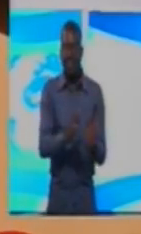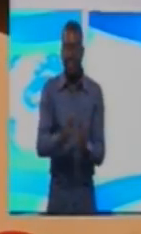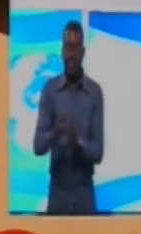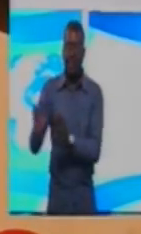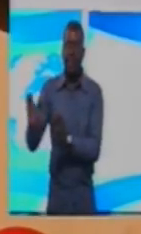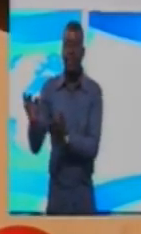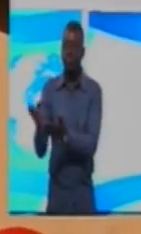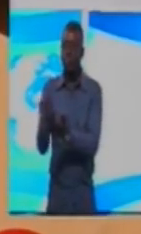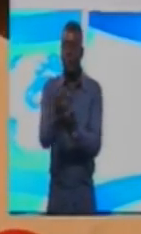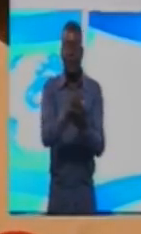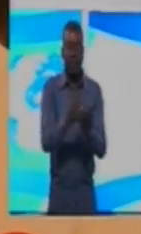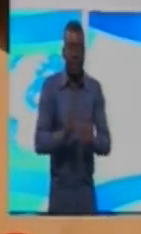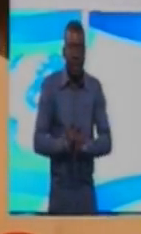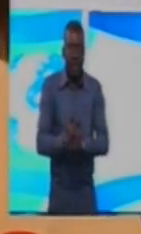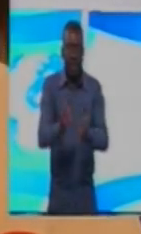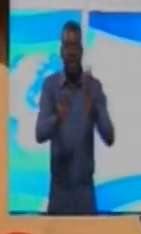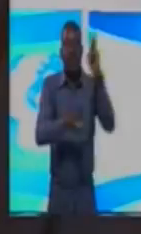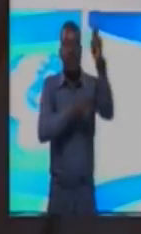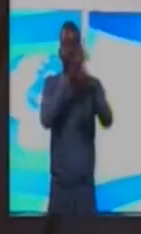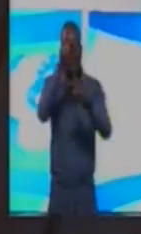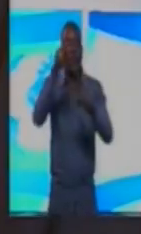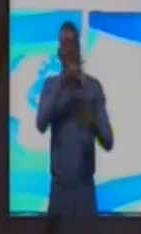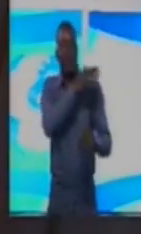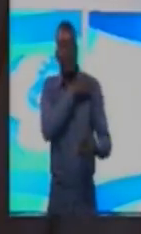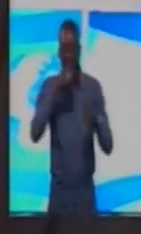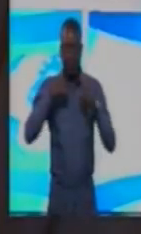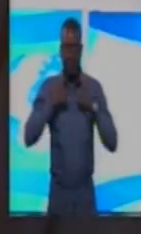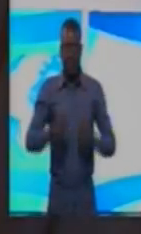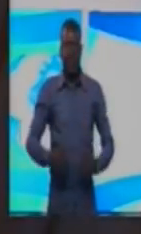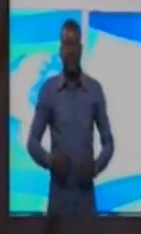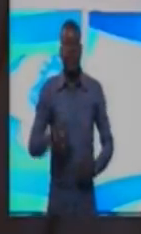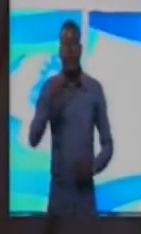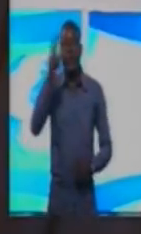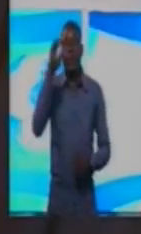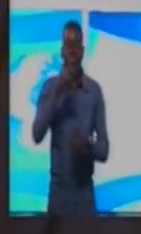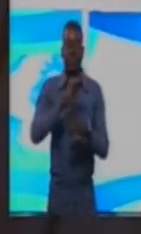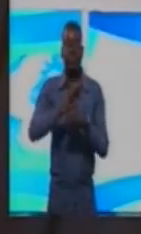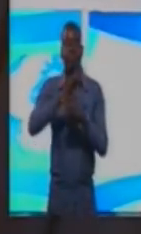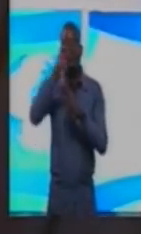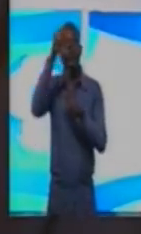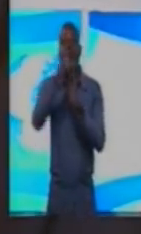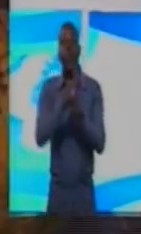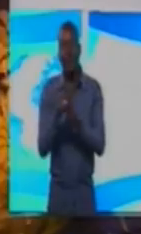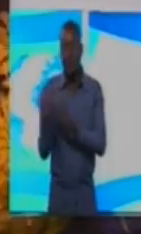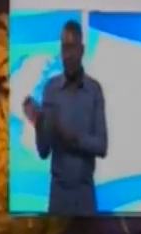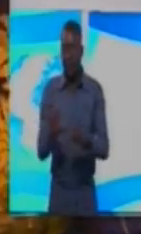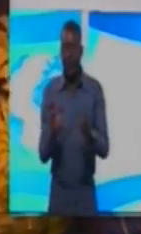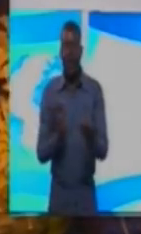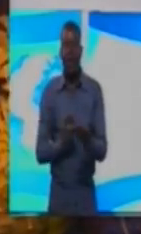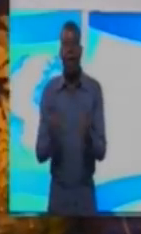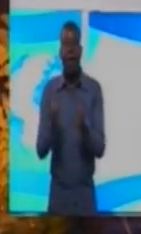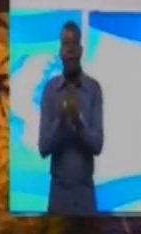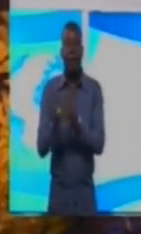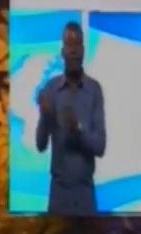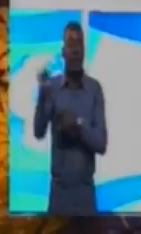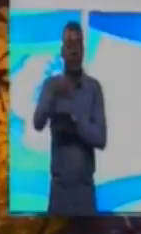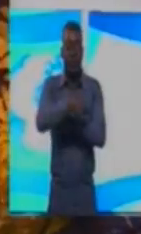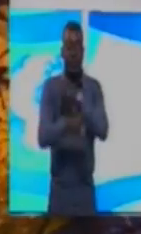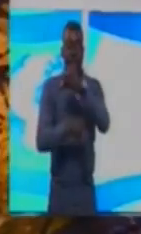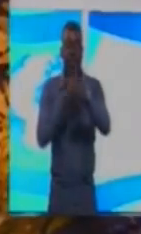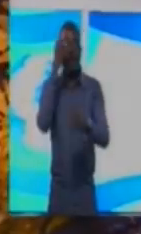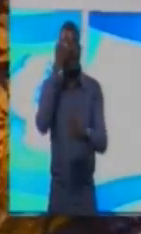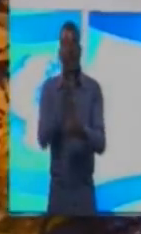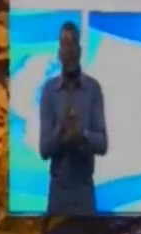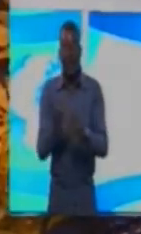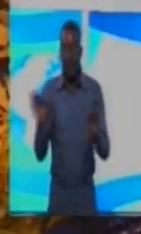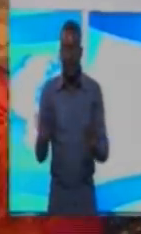recensement général de la population et de l'habitation. Cette deuxième session se déroule concomitamment avec la Journée africaine de la statistique, célébrée